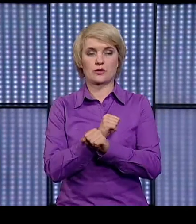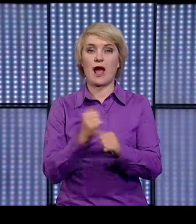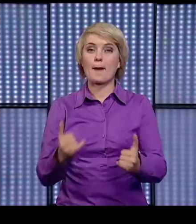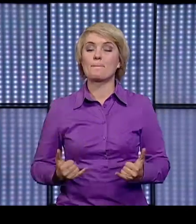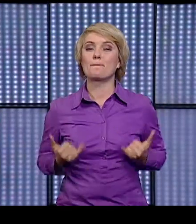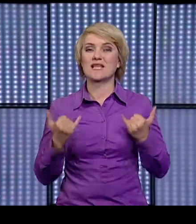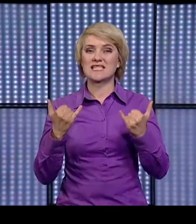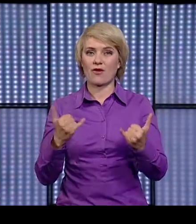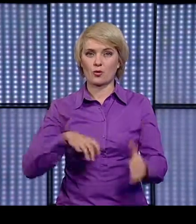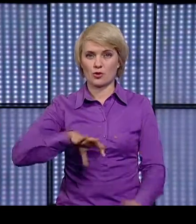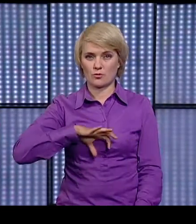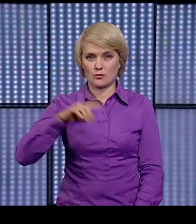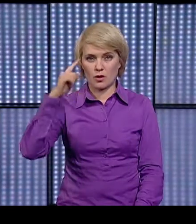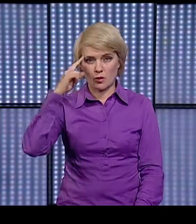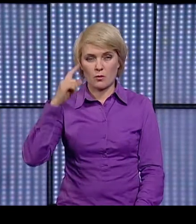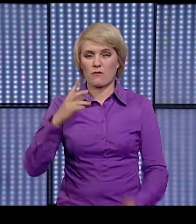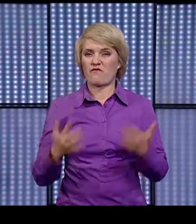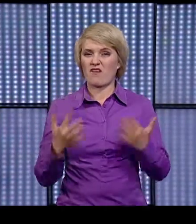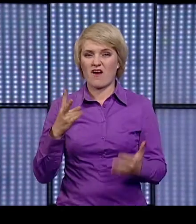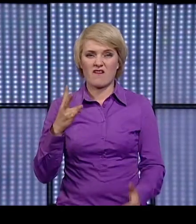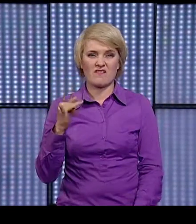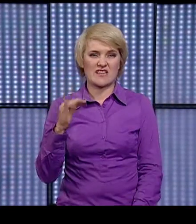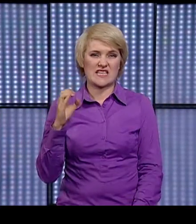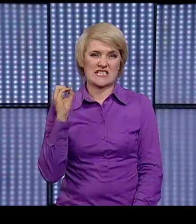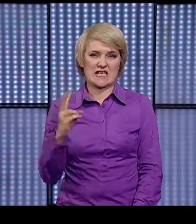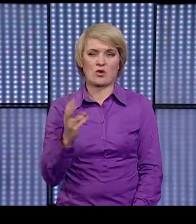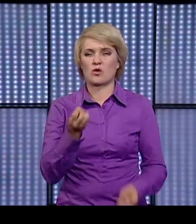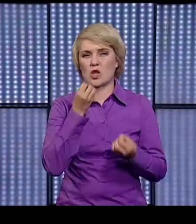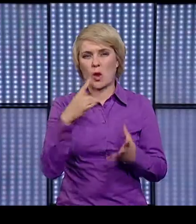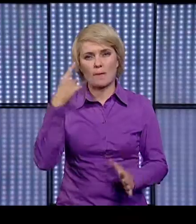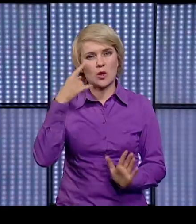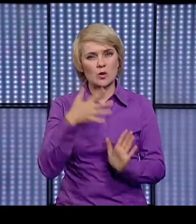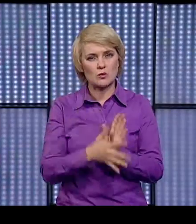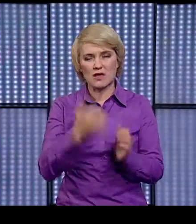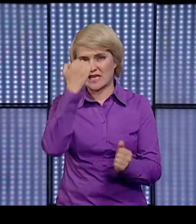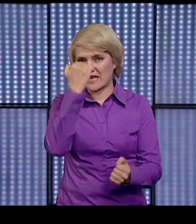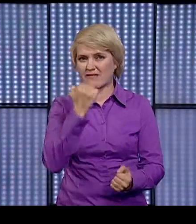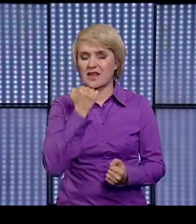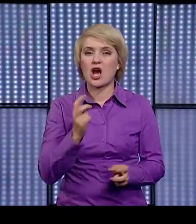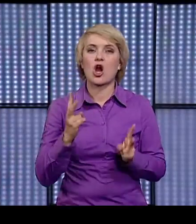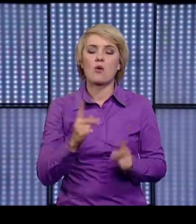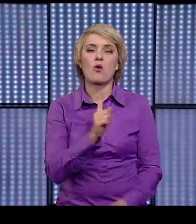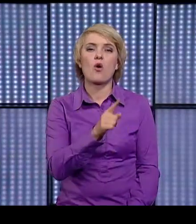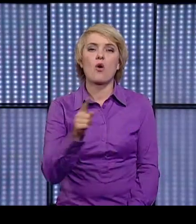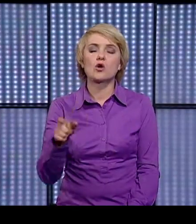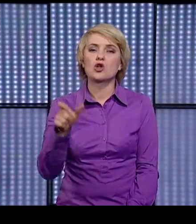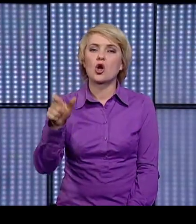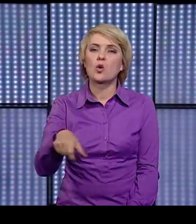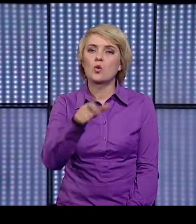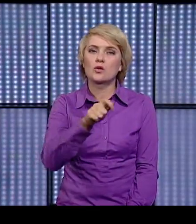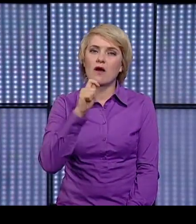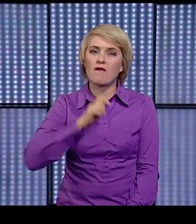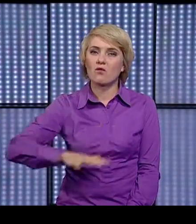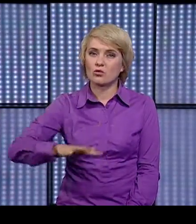присвятою свого тріумфу хлопець не вагався ні секунди. Адже добре розуміє, завдяки кому кожна людина в Україні